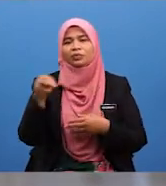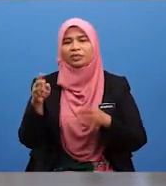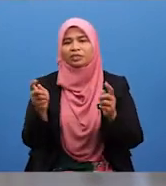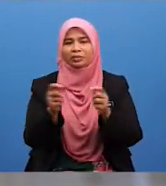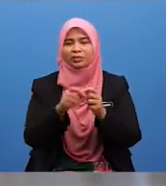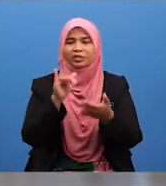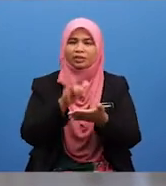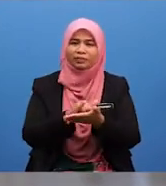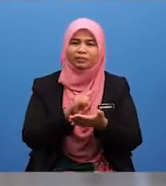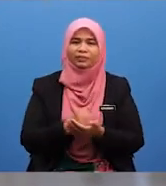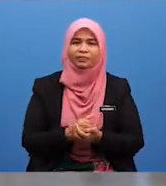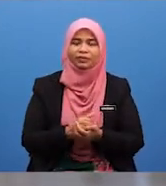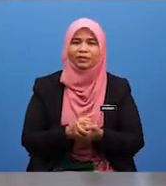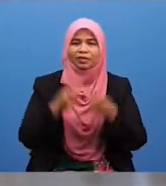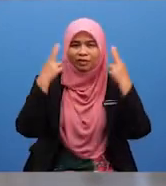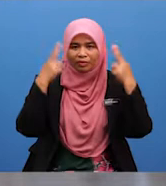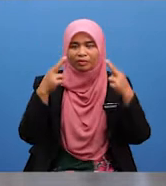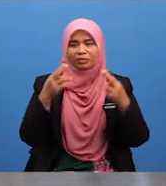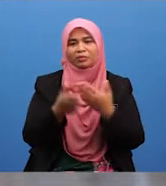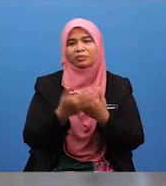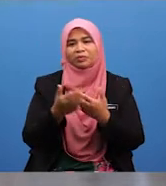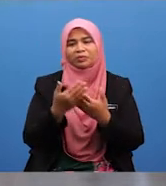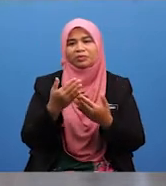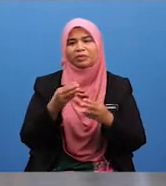ini. Ustazah mudah nak mengajar